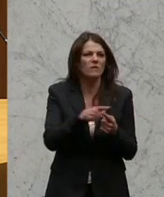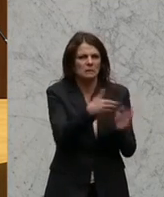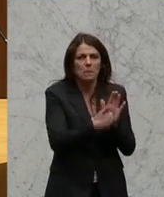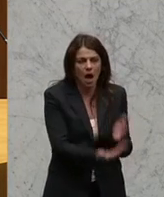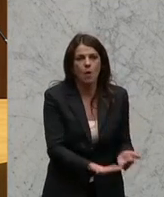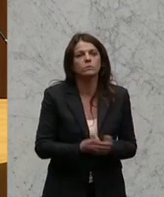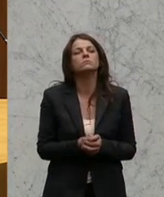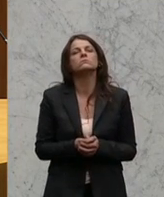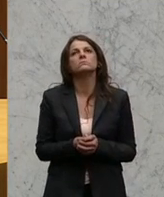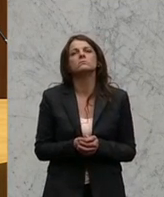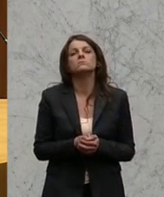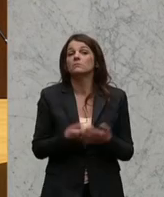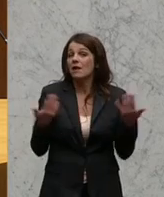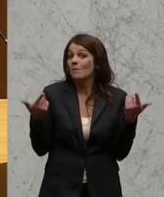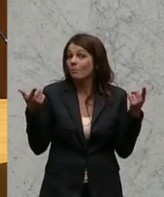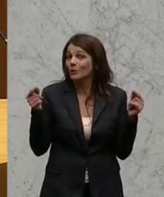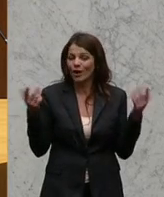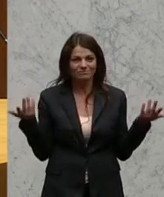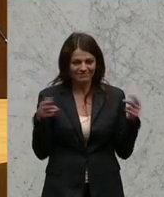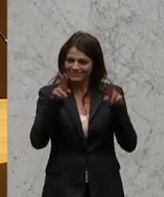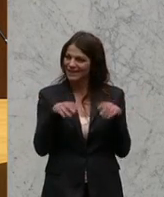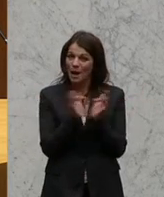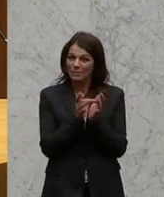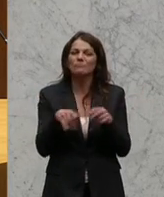brauchen. Damit ist es genau das richtige